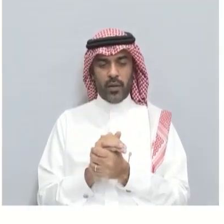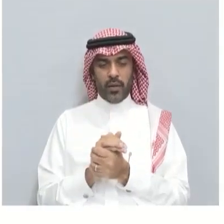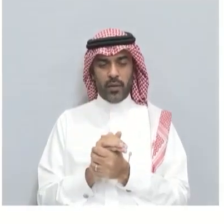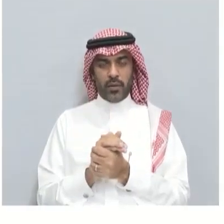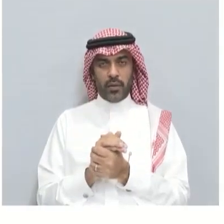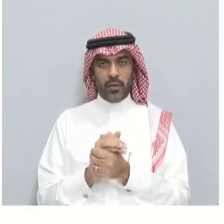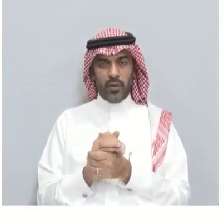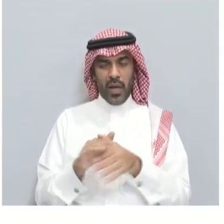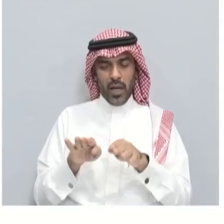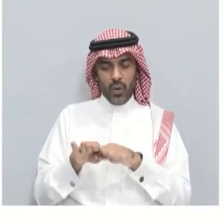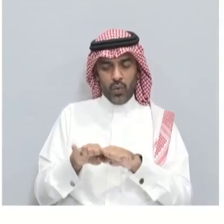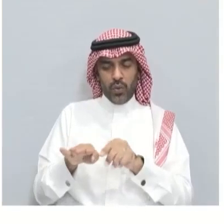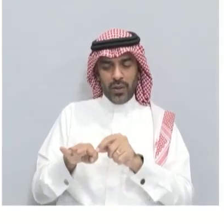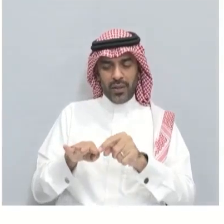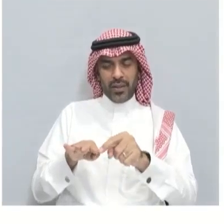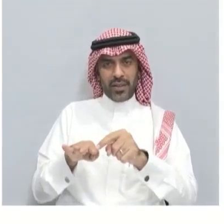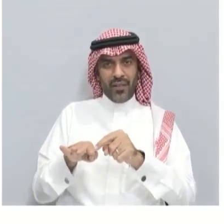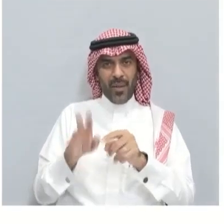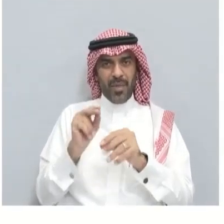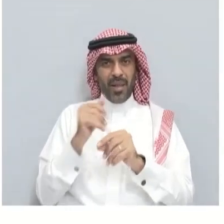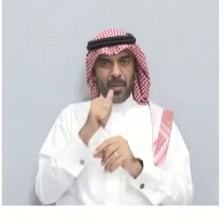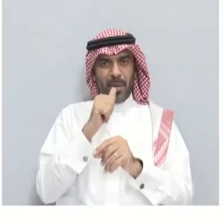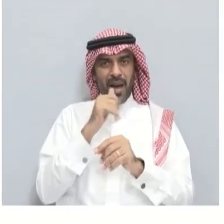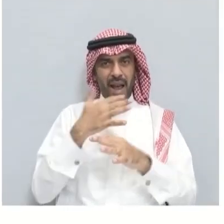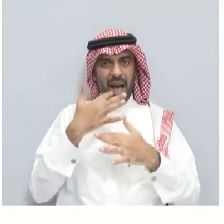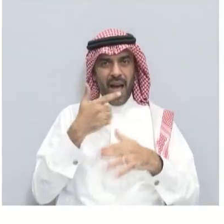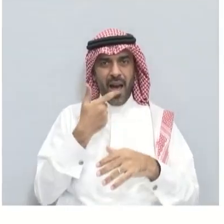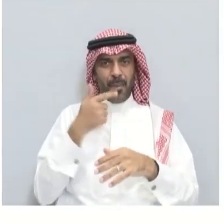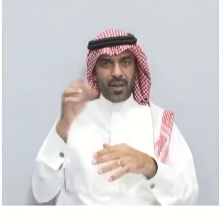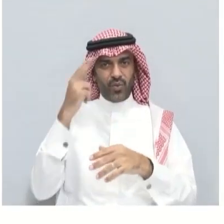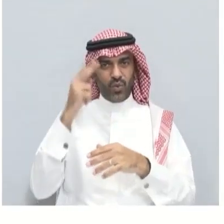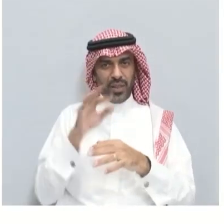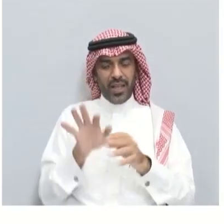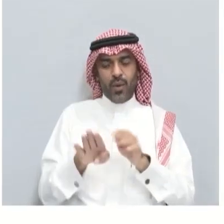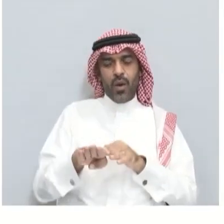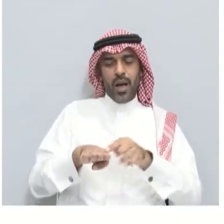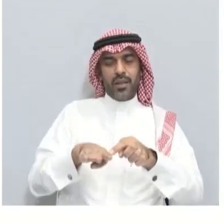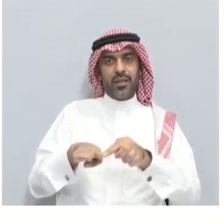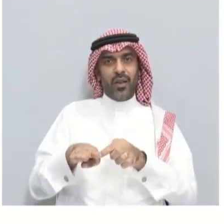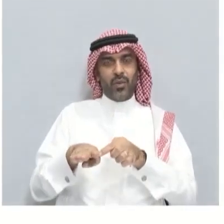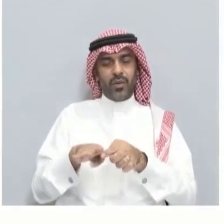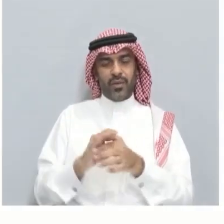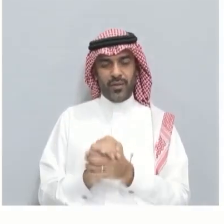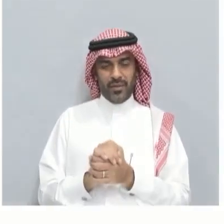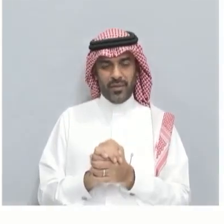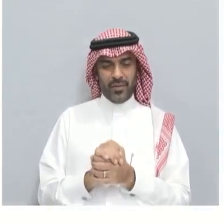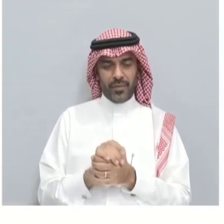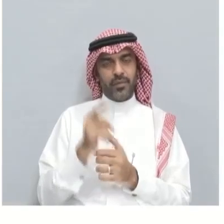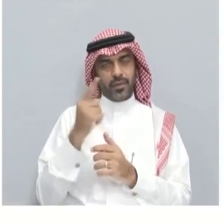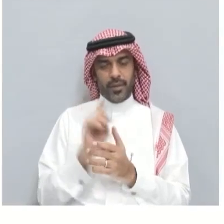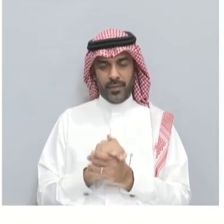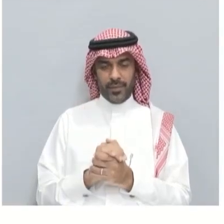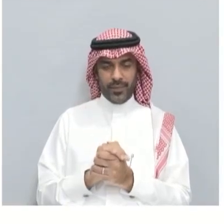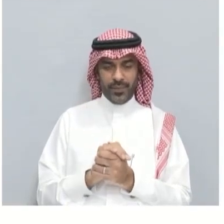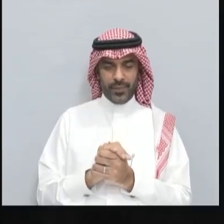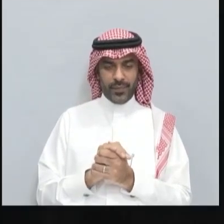والزلازل على حدود هذه الصفائح تقع جزر هوايا البركانيه بالقرب من حدود صفائح جزر